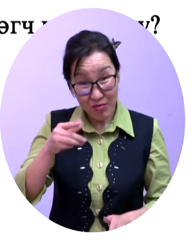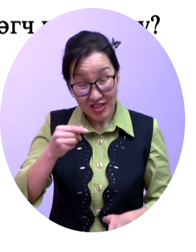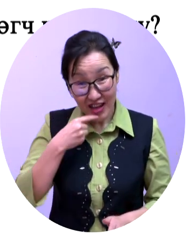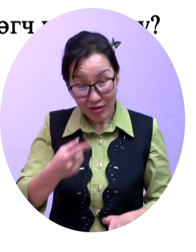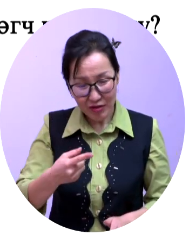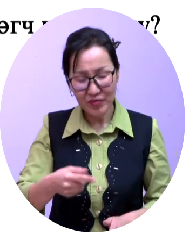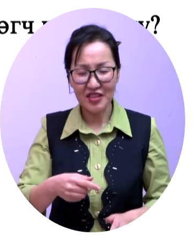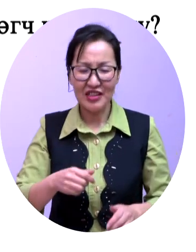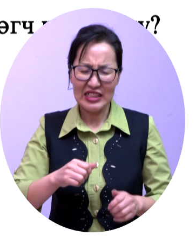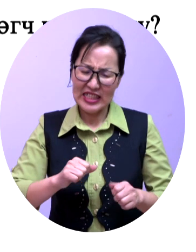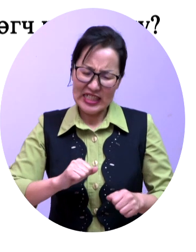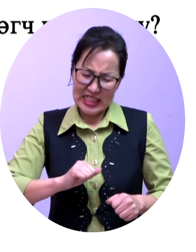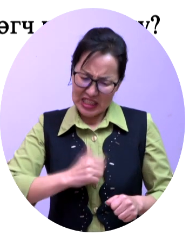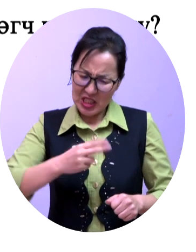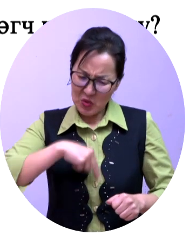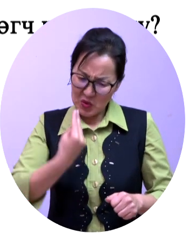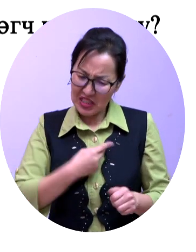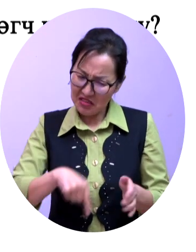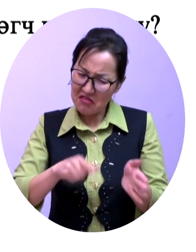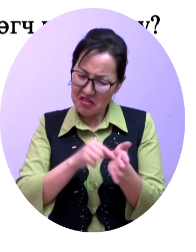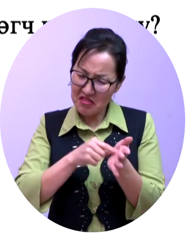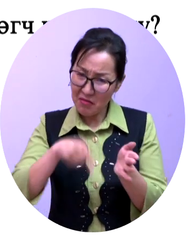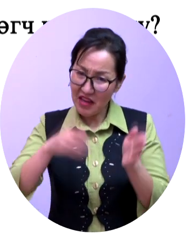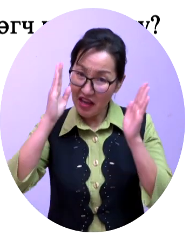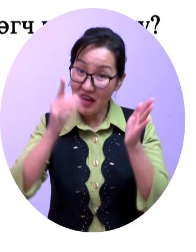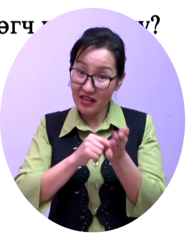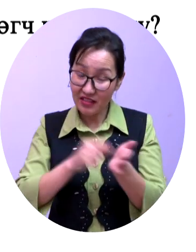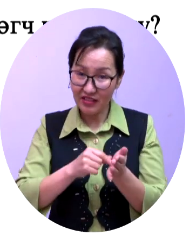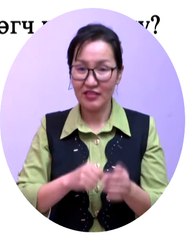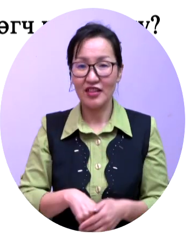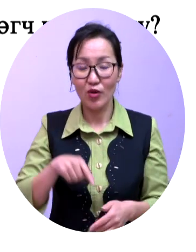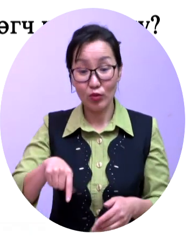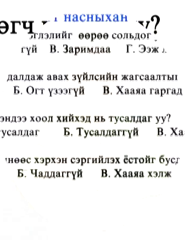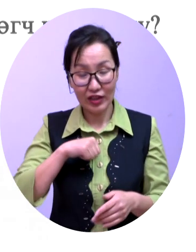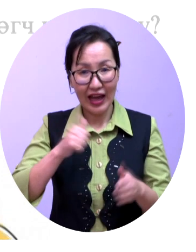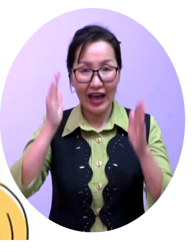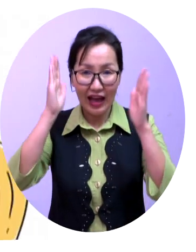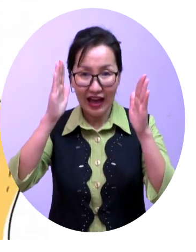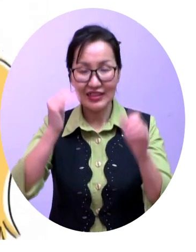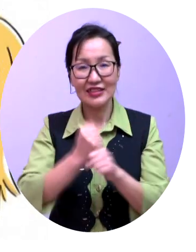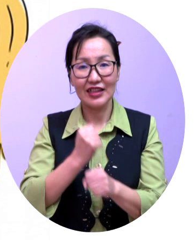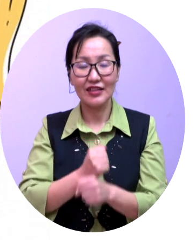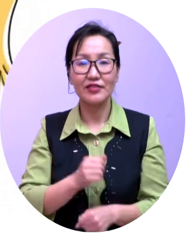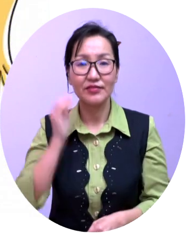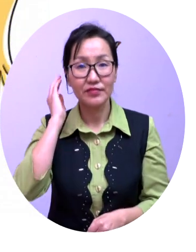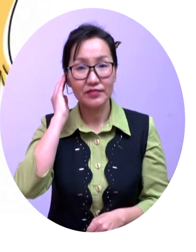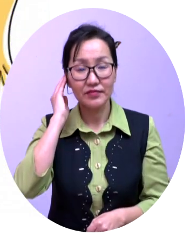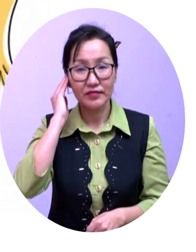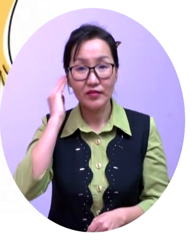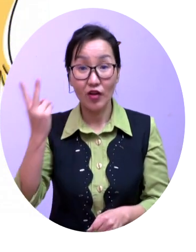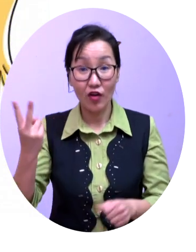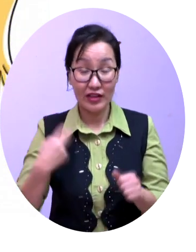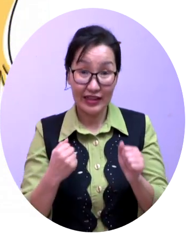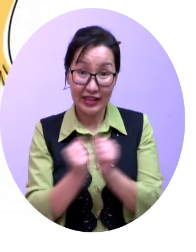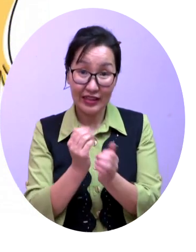хичээл зүтгэл хэрэгтэй байгаа юм байна. Хүүхдүүдээ анхаарч ажиллаарай. За, хоёр найз